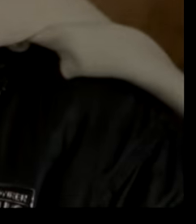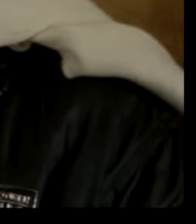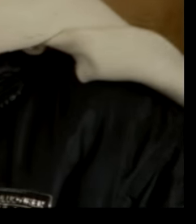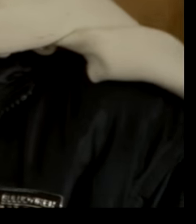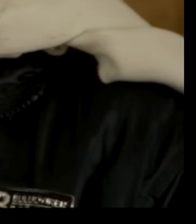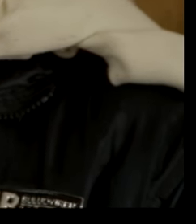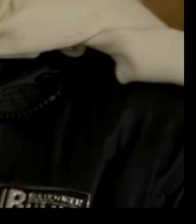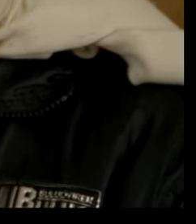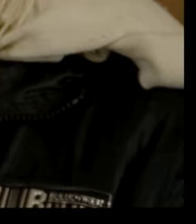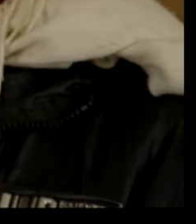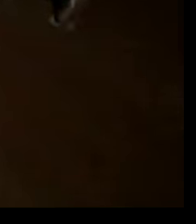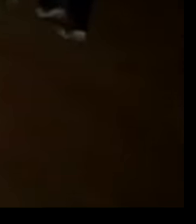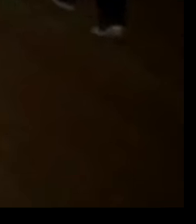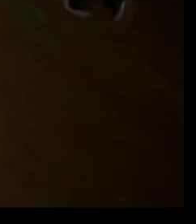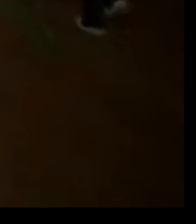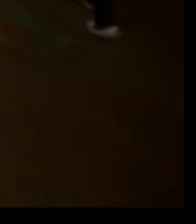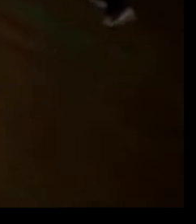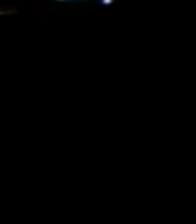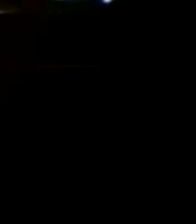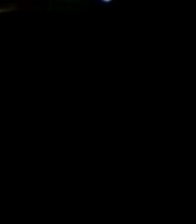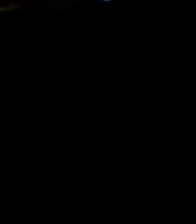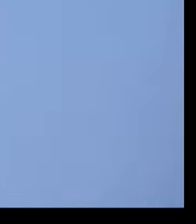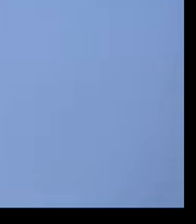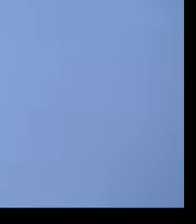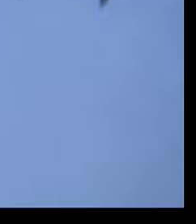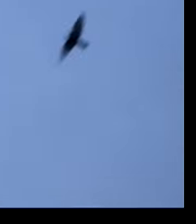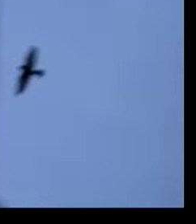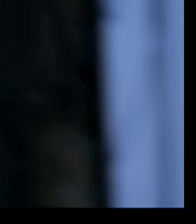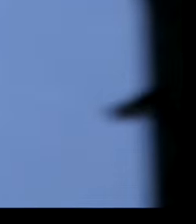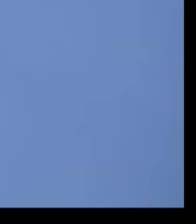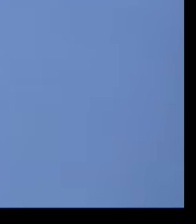موجز قصير عن الحد.